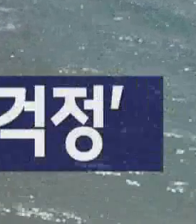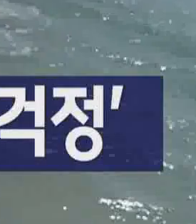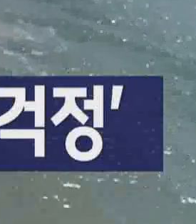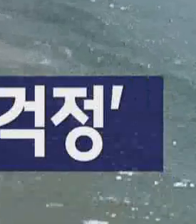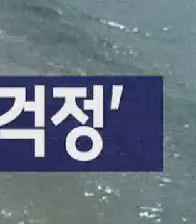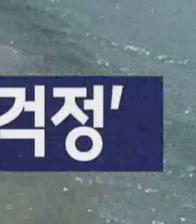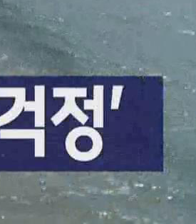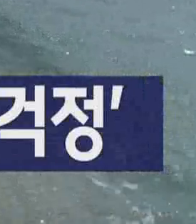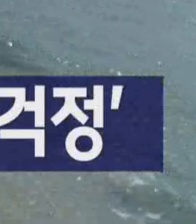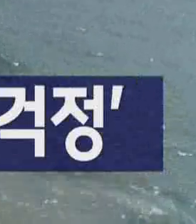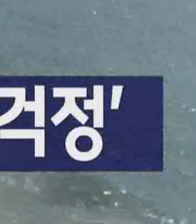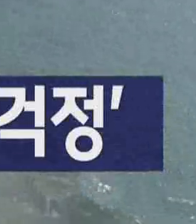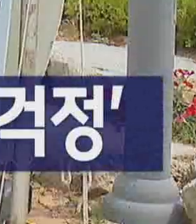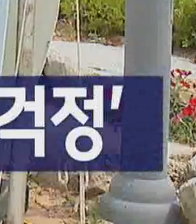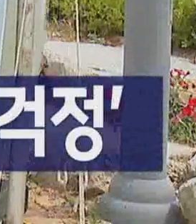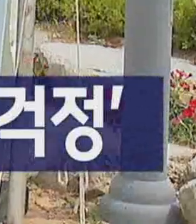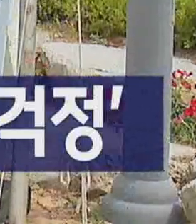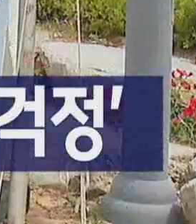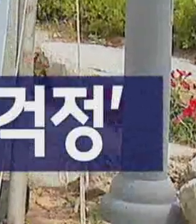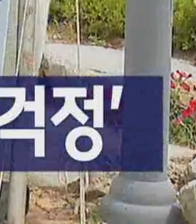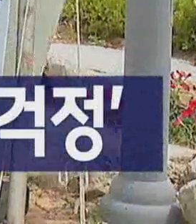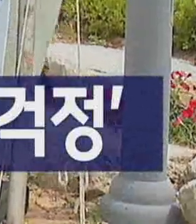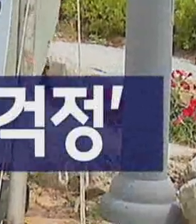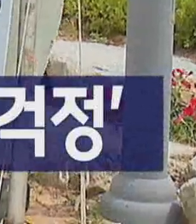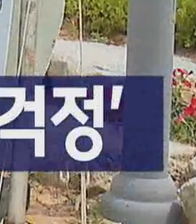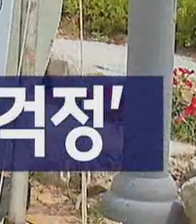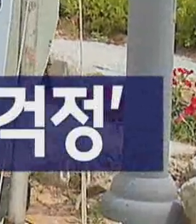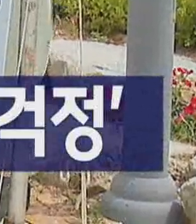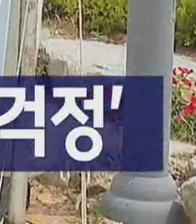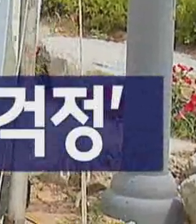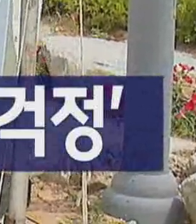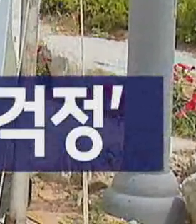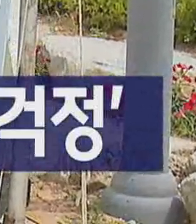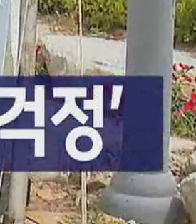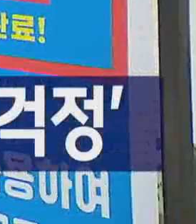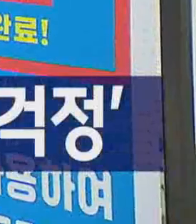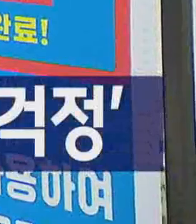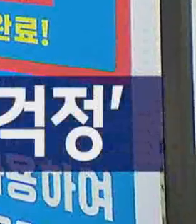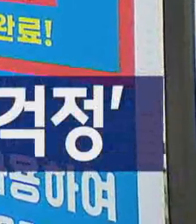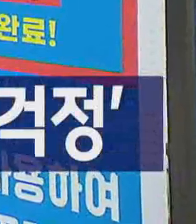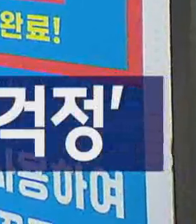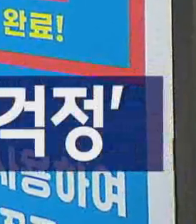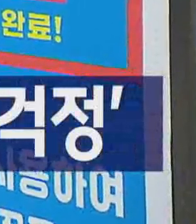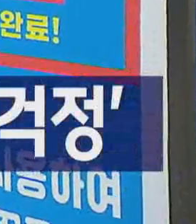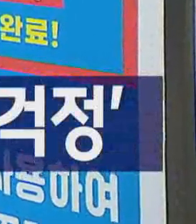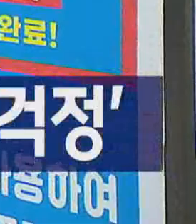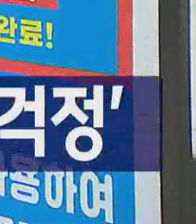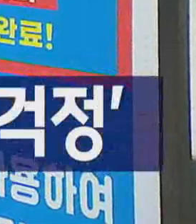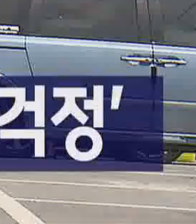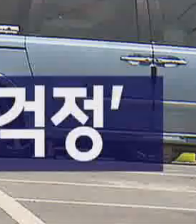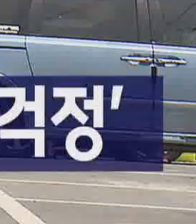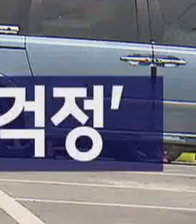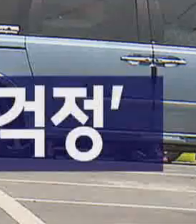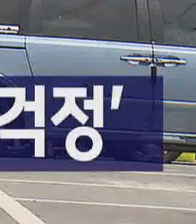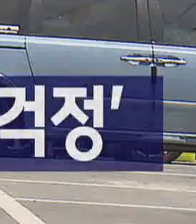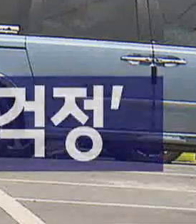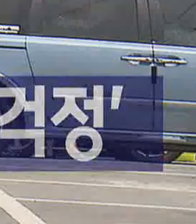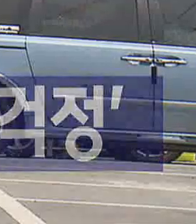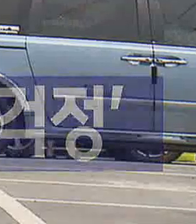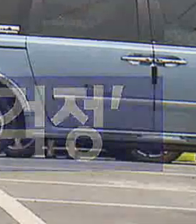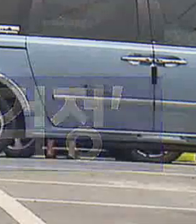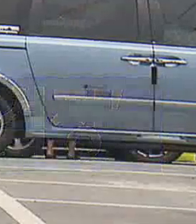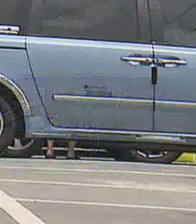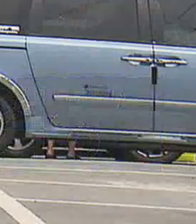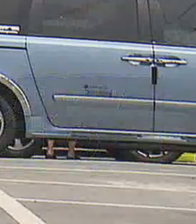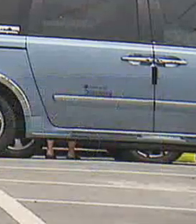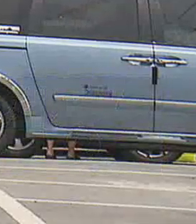해수욕장은 개장했지만 코로나로 예년과는 다른 모습을 보이고 있습니다. 입장 과정이 까다로운 데다 주변 상인들은 피서객이와도